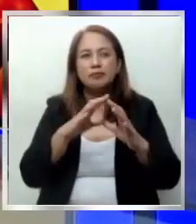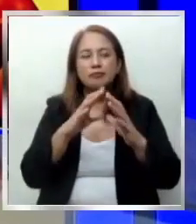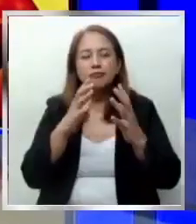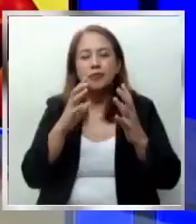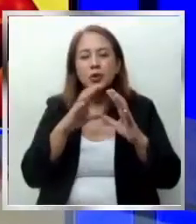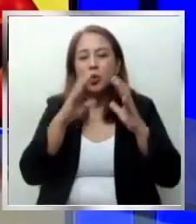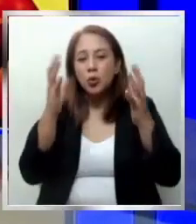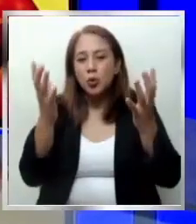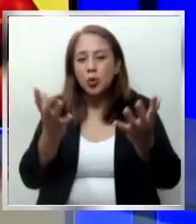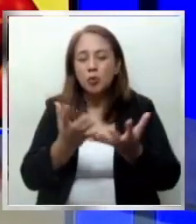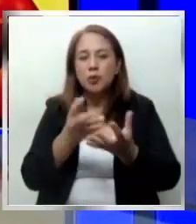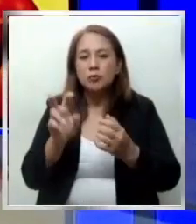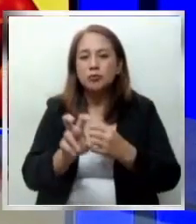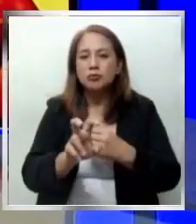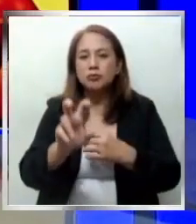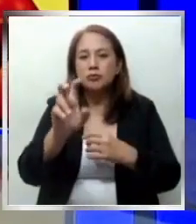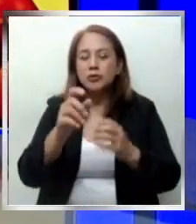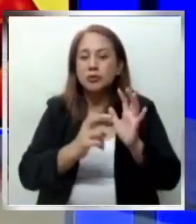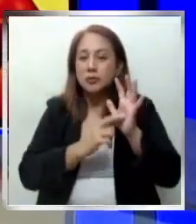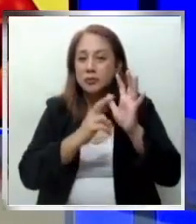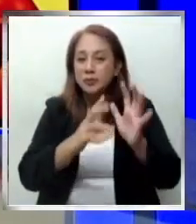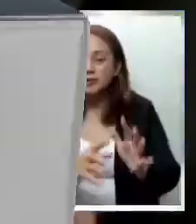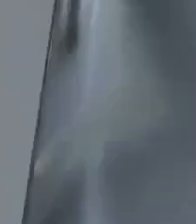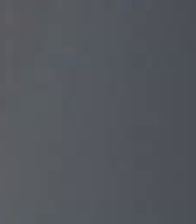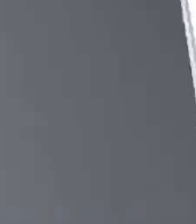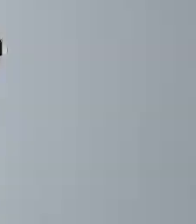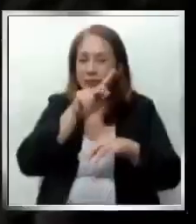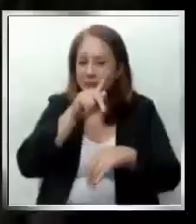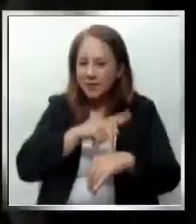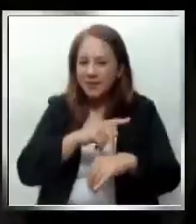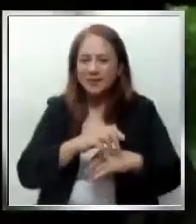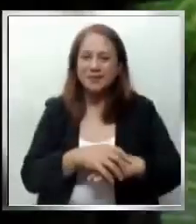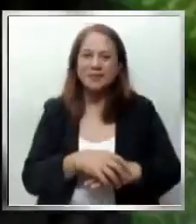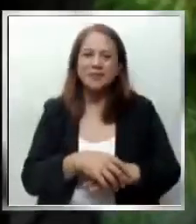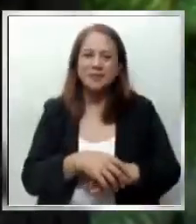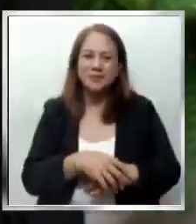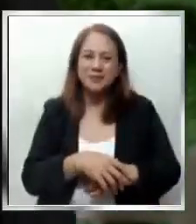ng Pilipinas. Makichika kay Aubrey Carampel.